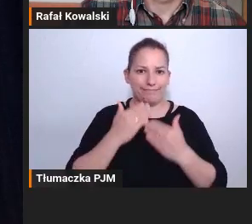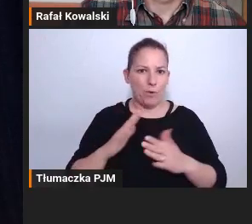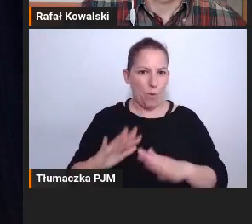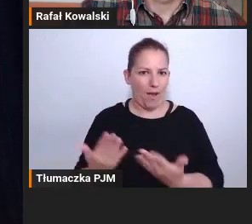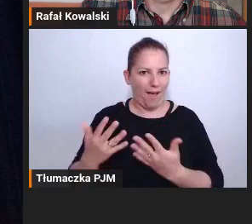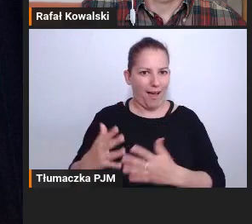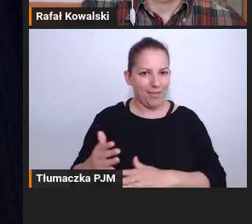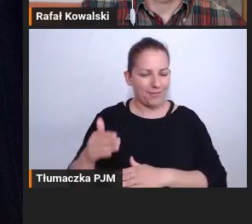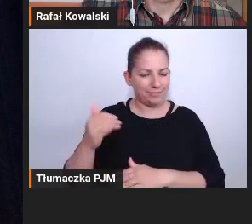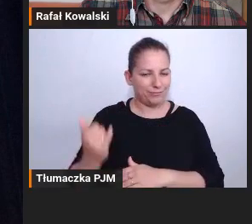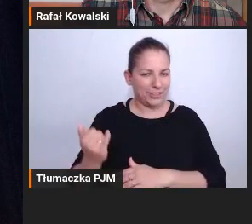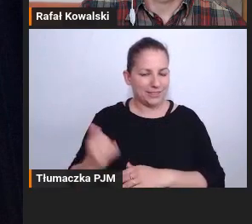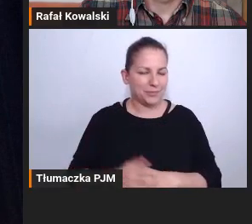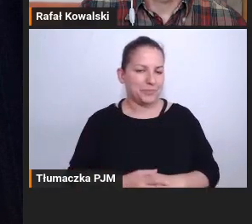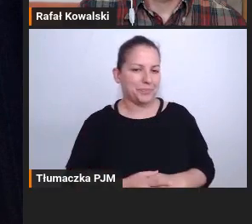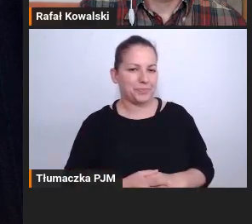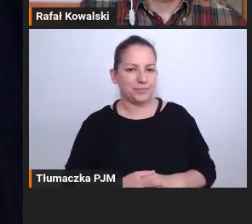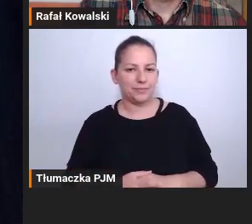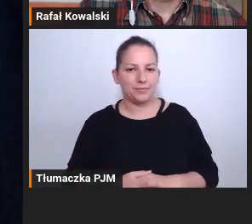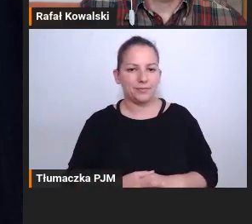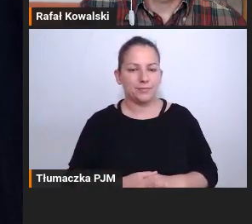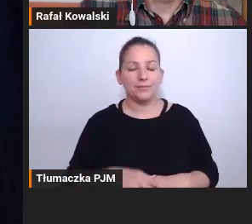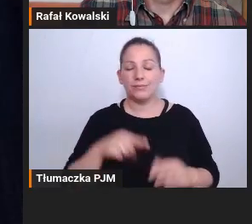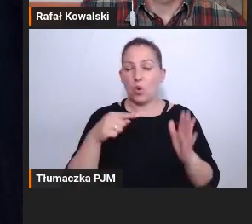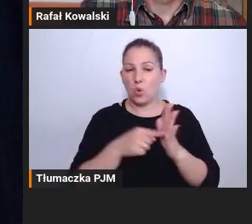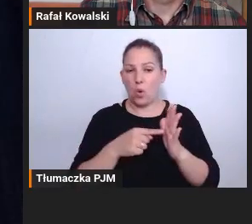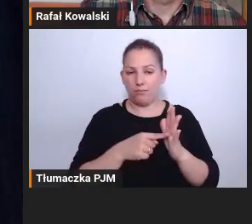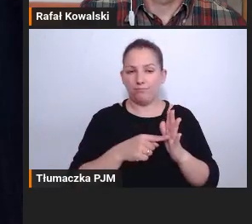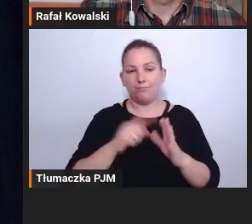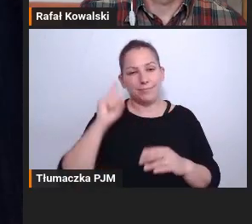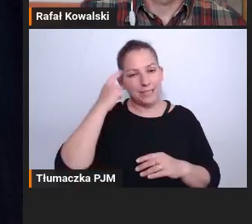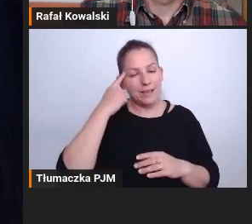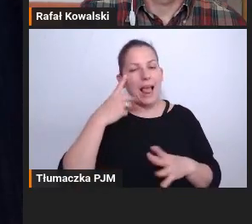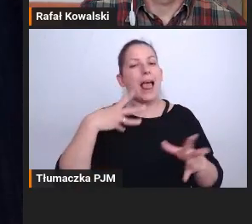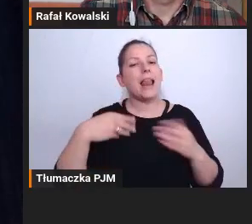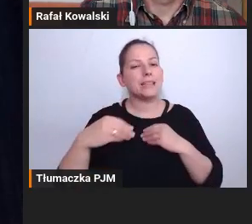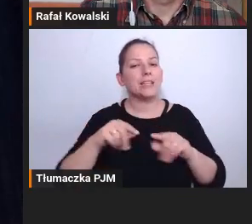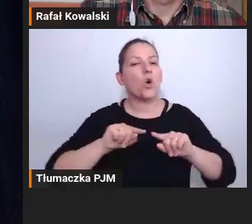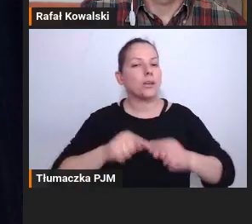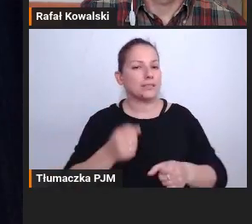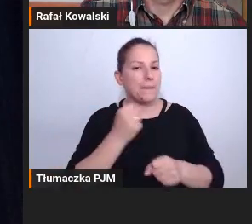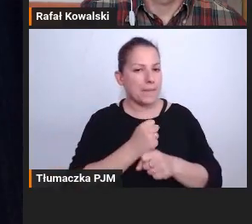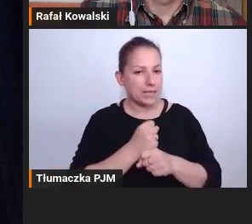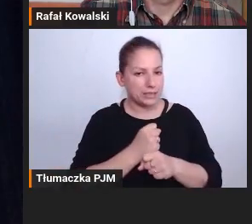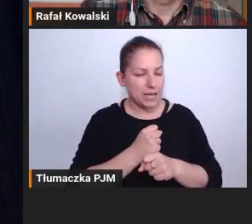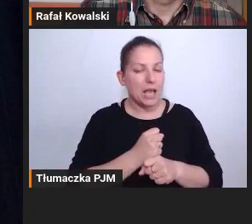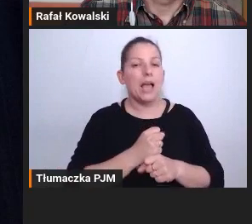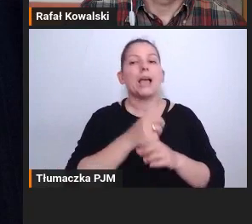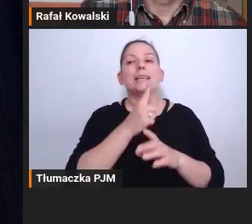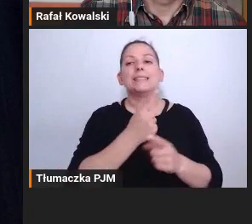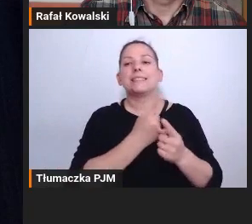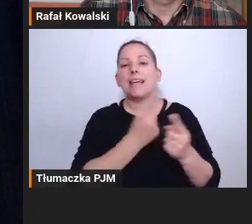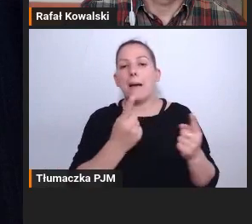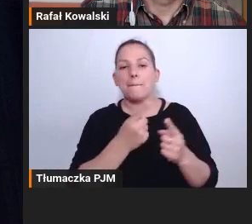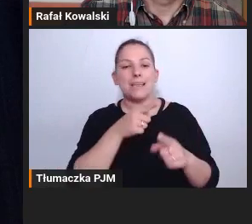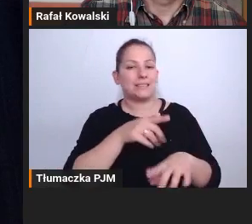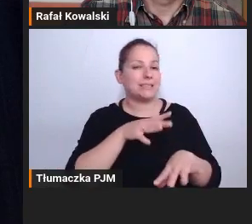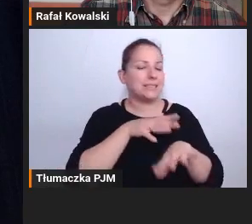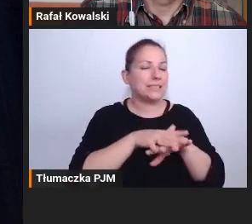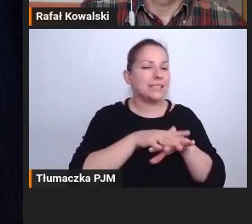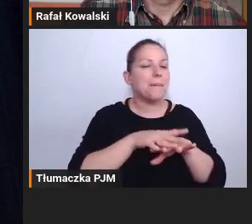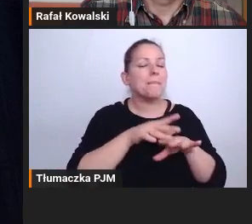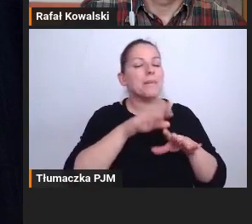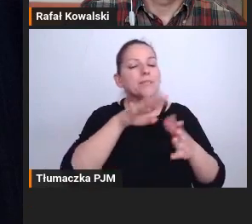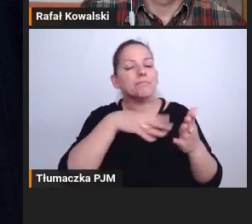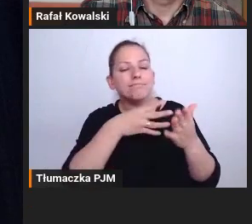opiekę nad dzieckiem. Czyli to jest generalnie elastyczna organizacja pracy. Czyli same te systemy, rozkłady